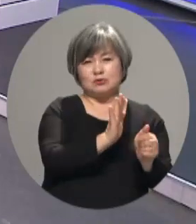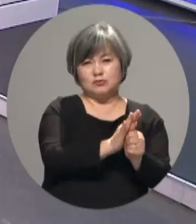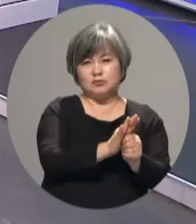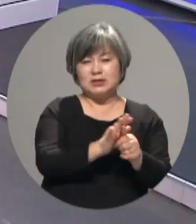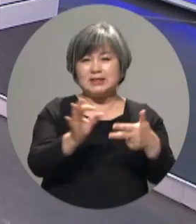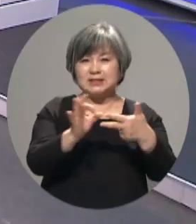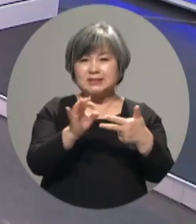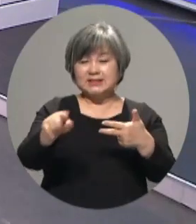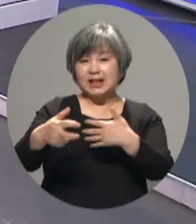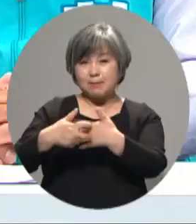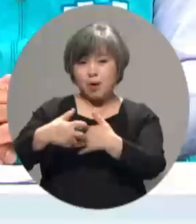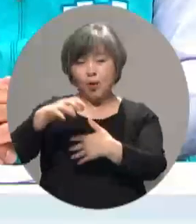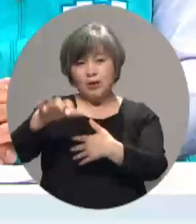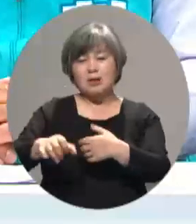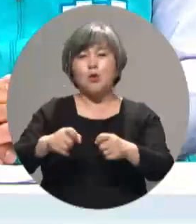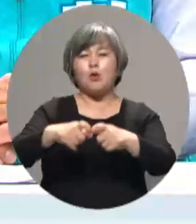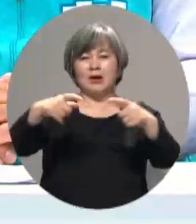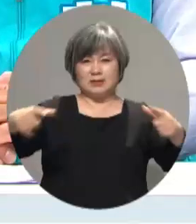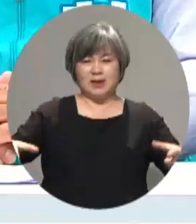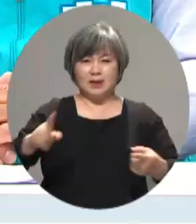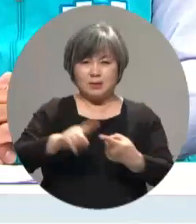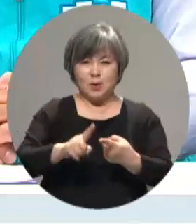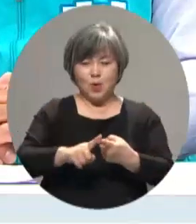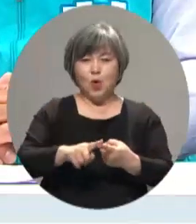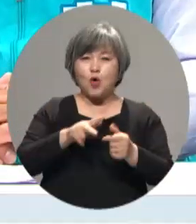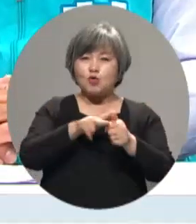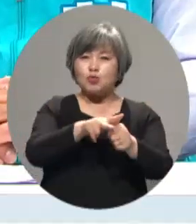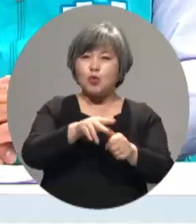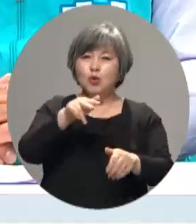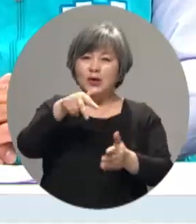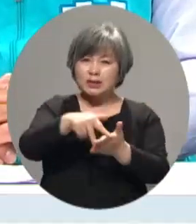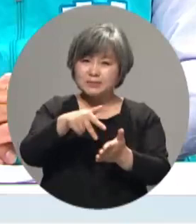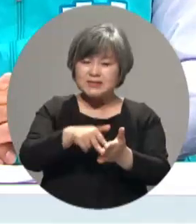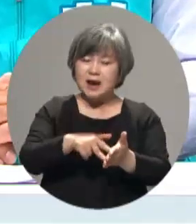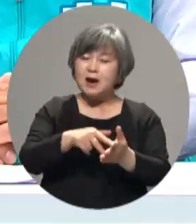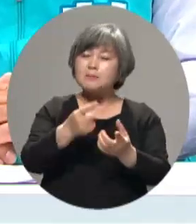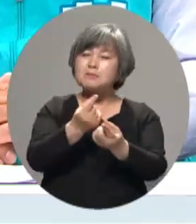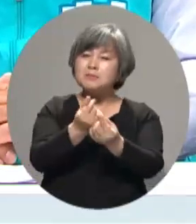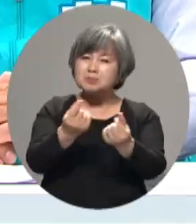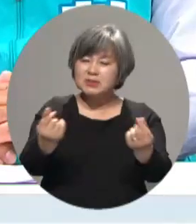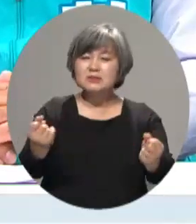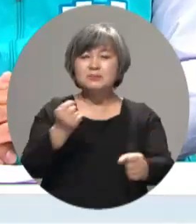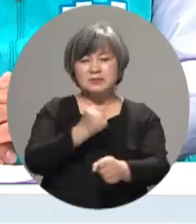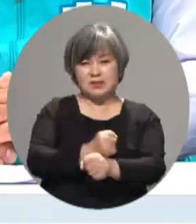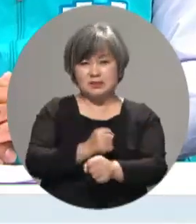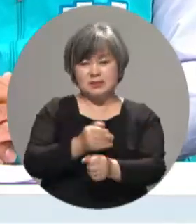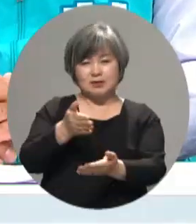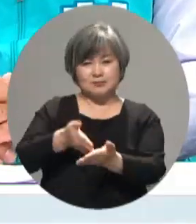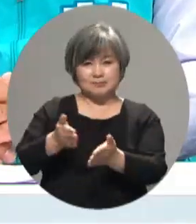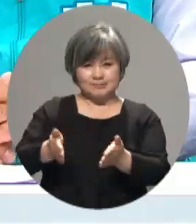진안군 의료원에 대한 지원 확대에도 후보들 간 입장 차이가 크지 않았습니다. MBC 뉴스 한범수입니다.